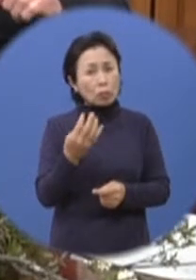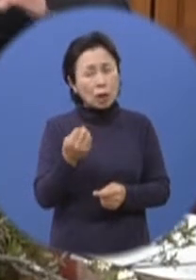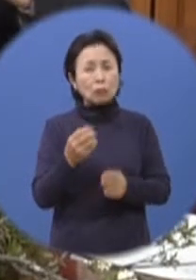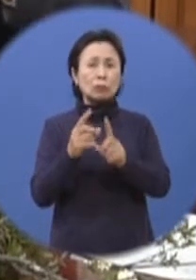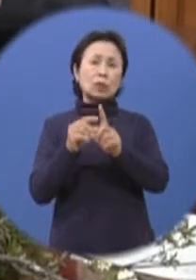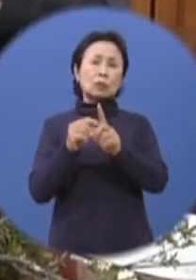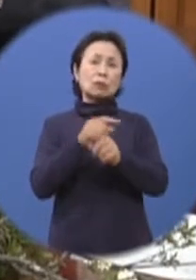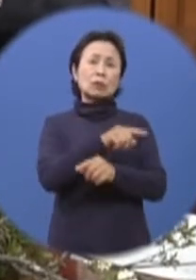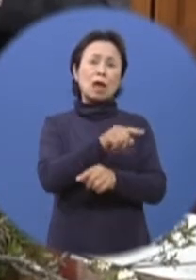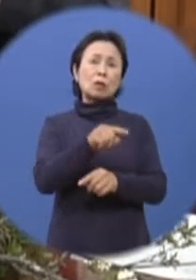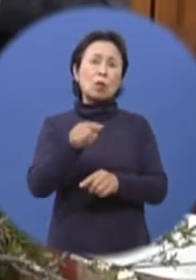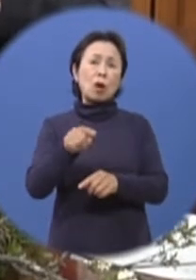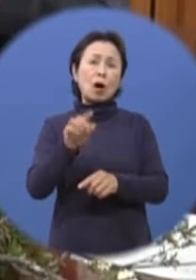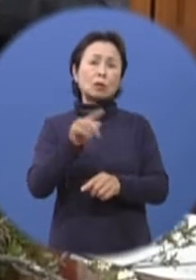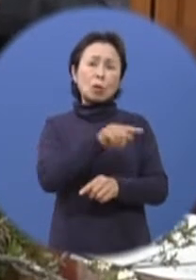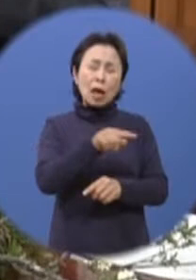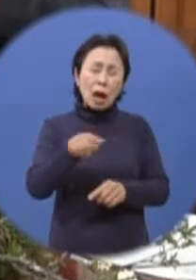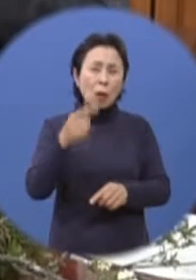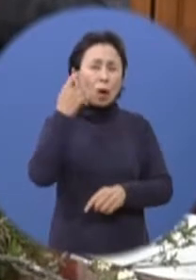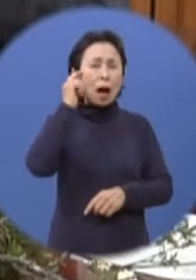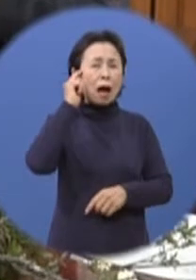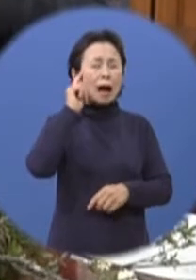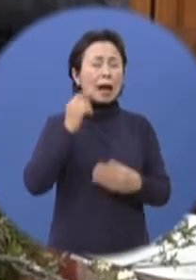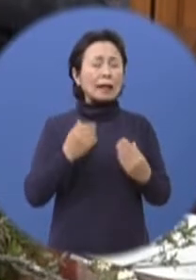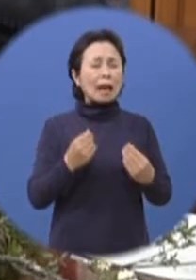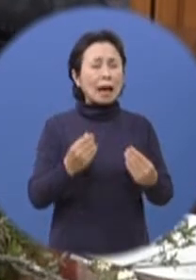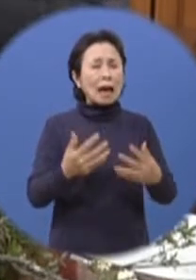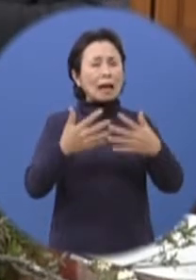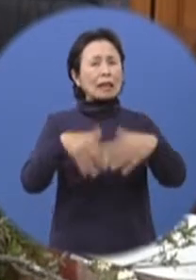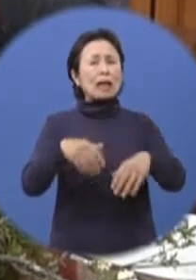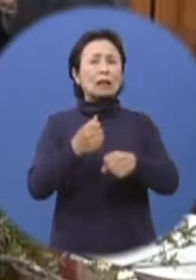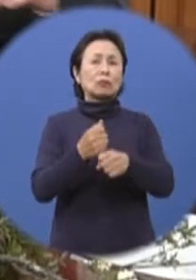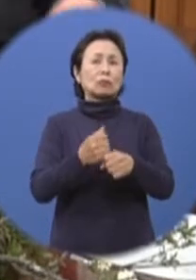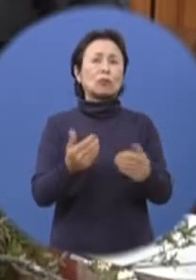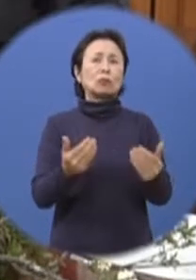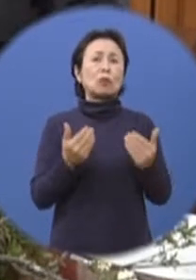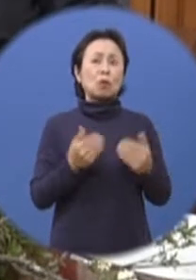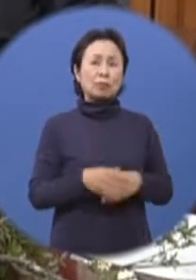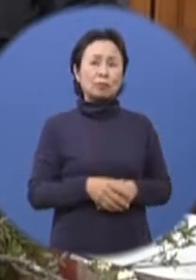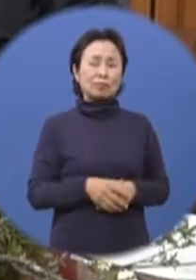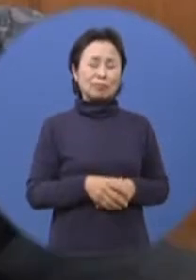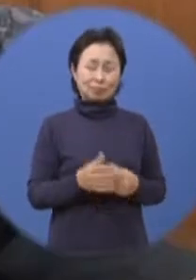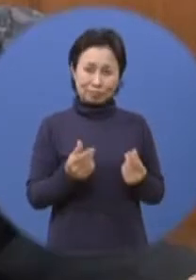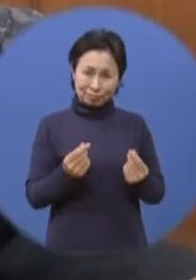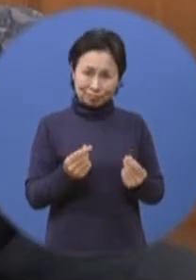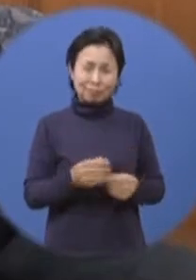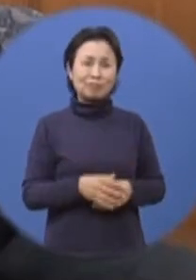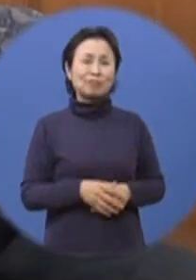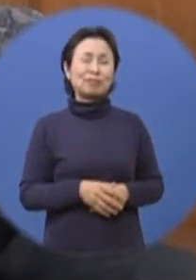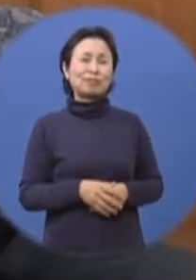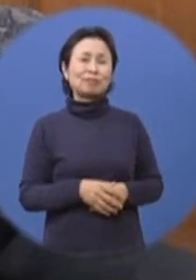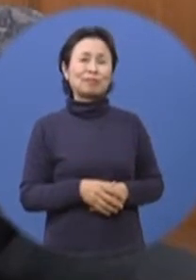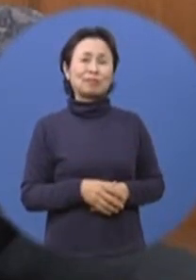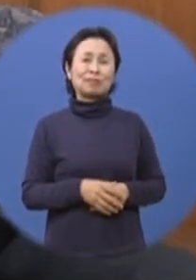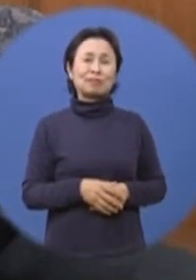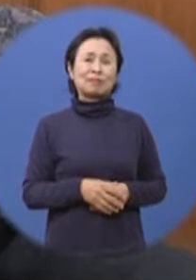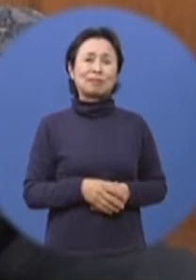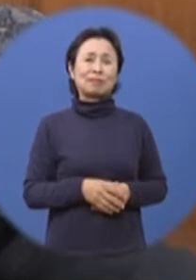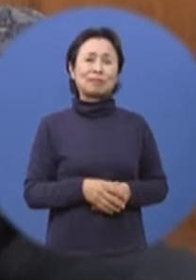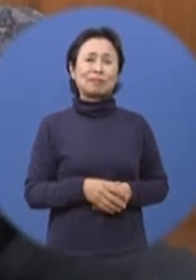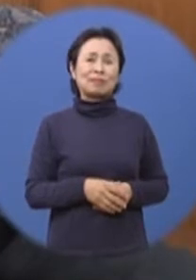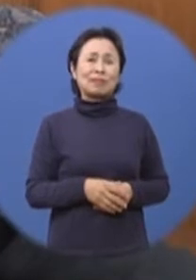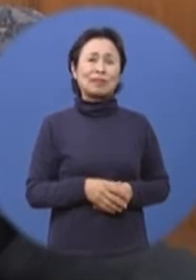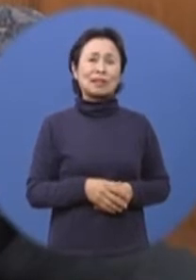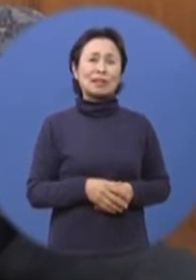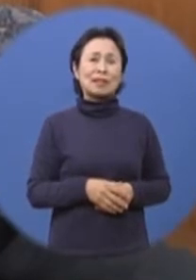の成績というものを考えながらきが作っていけないことにはただも小6できたりって言うんですではダメなんですよああだから二